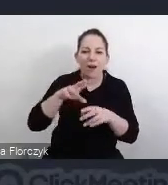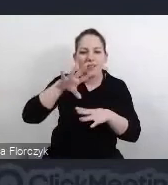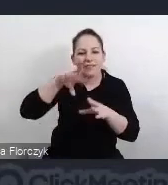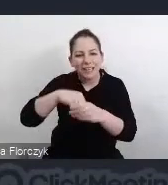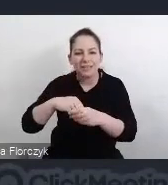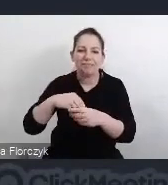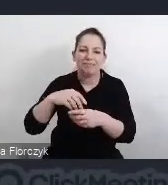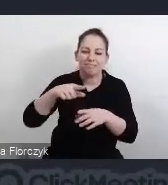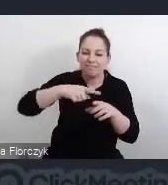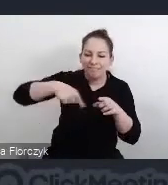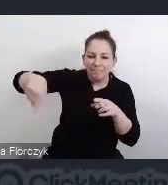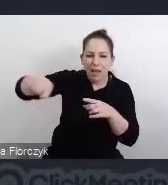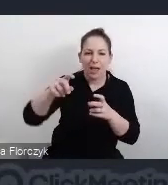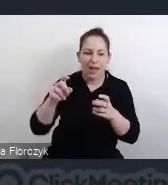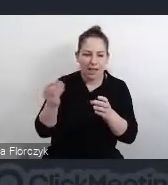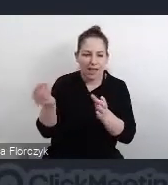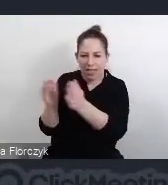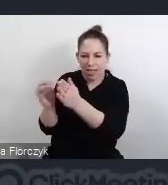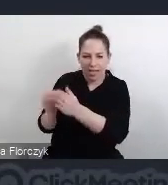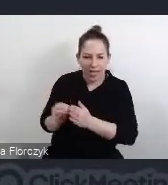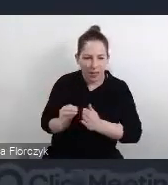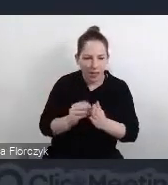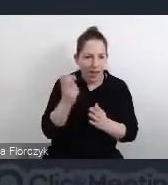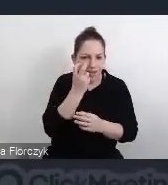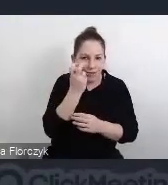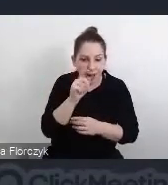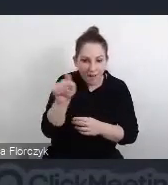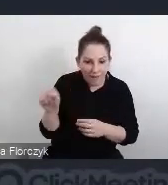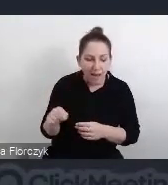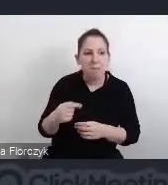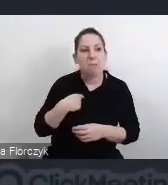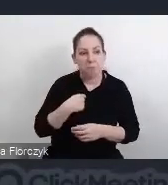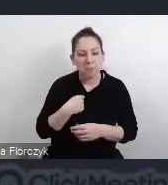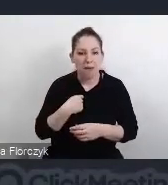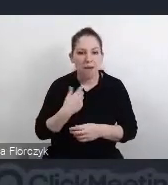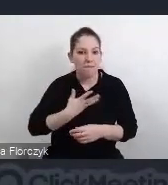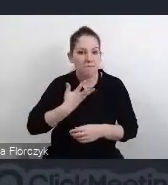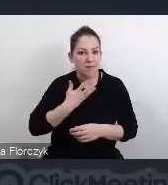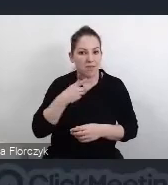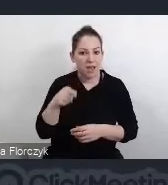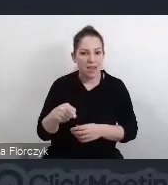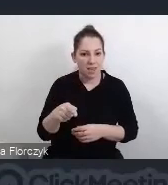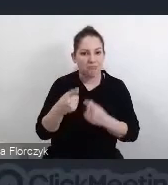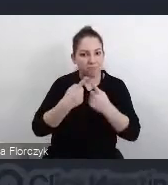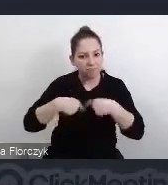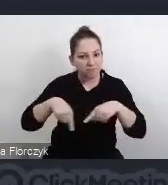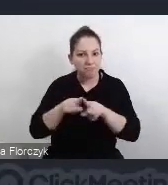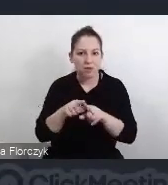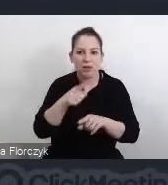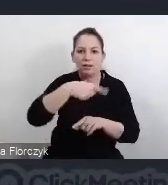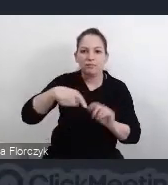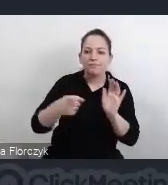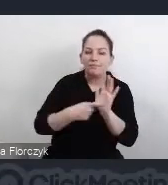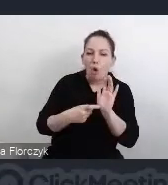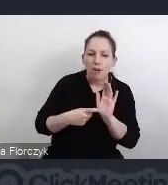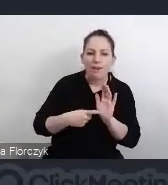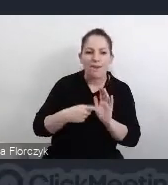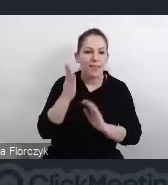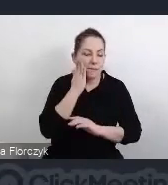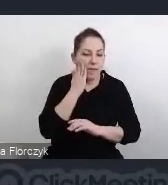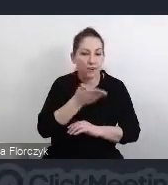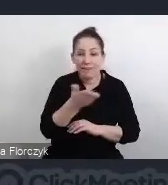tego zbiornika zaistniały, rzeczywiście, no, wydaje się, że spełniają oczekiwania mieszkańców,